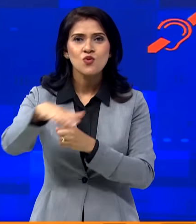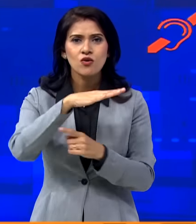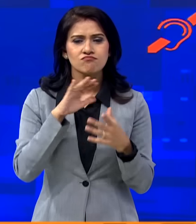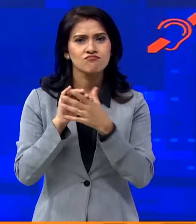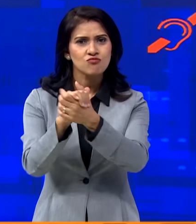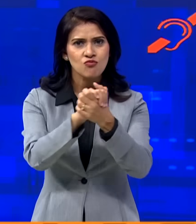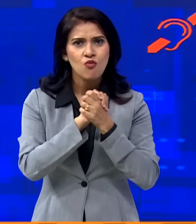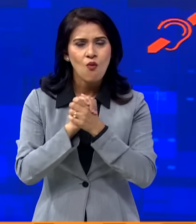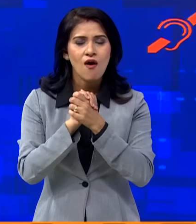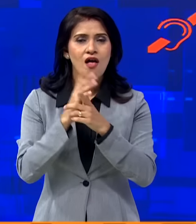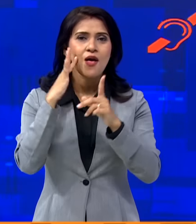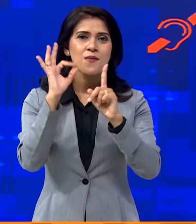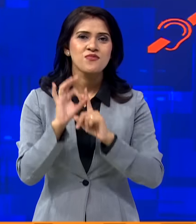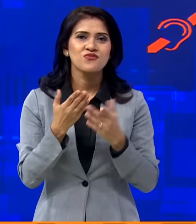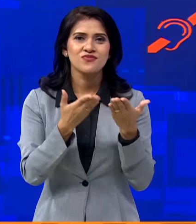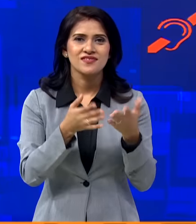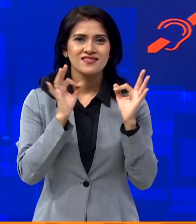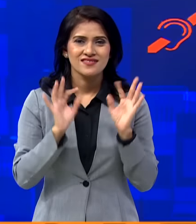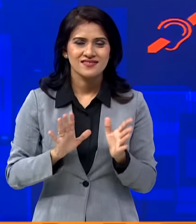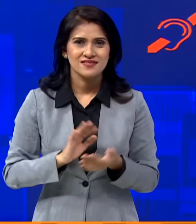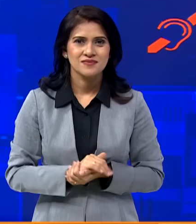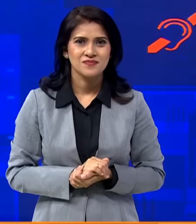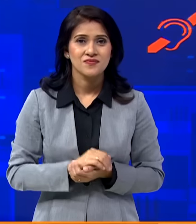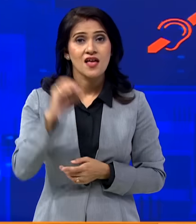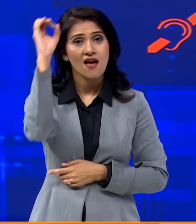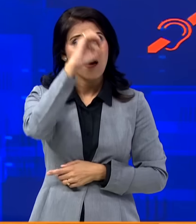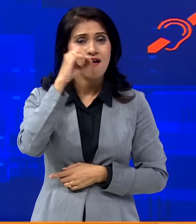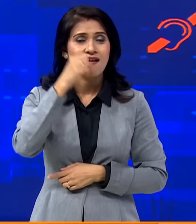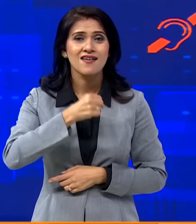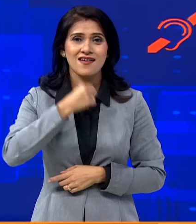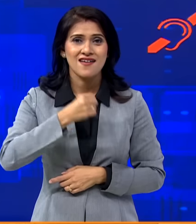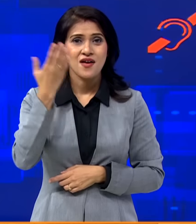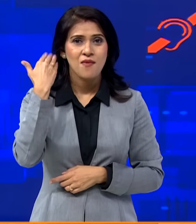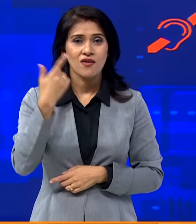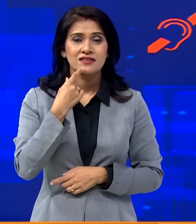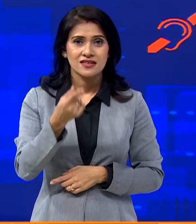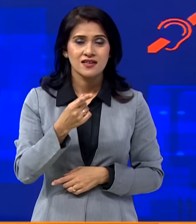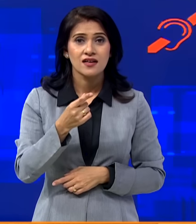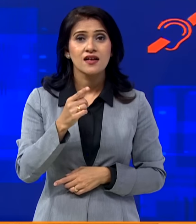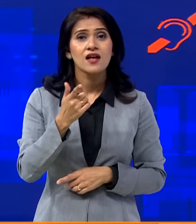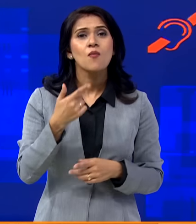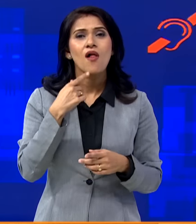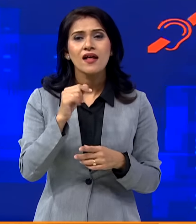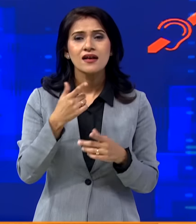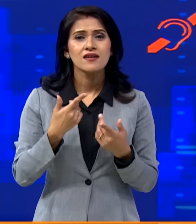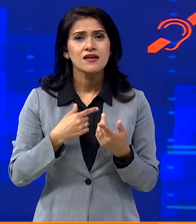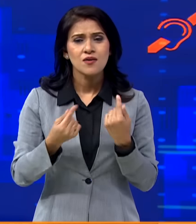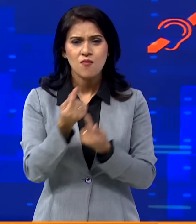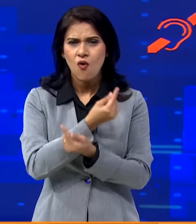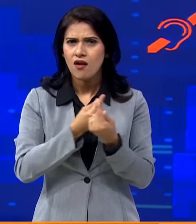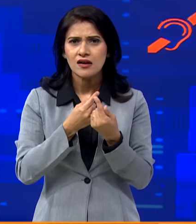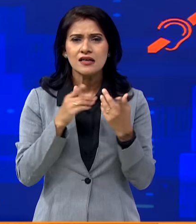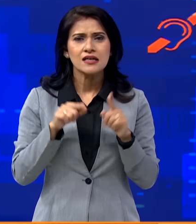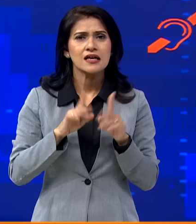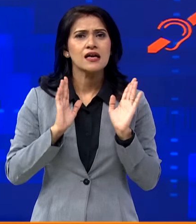समरसता के प्रतीक है राष्ट्रपिता महात्मा गांधी ने कहा था कि राजनीति धर्म विहीन नहीं होना चाहिए आप